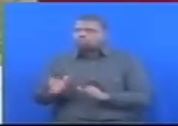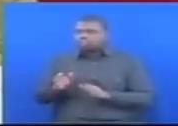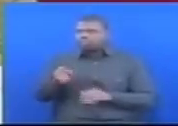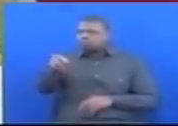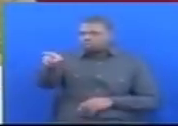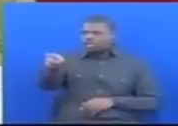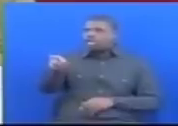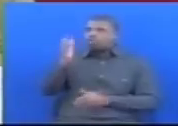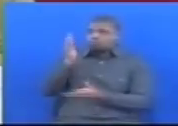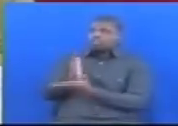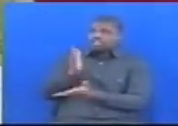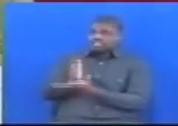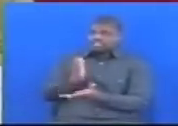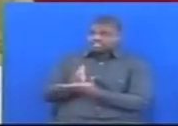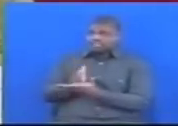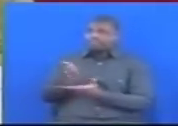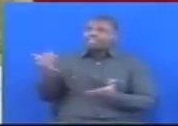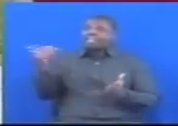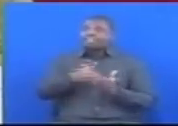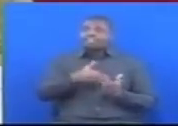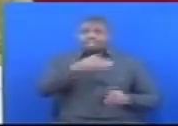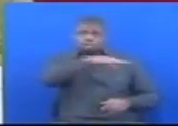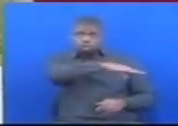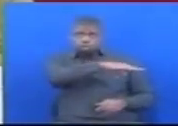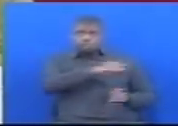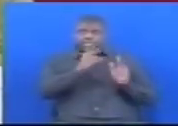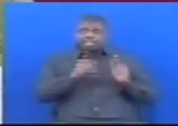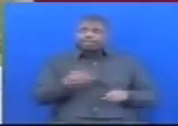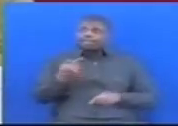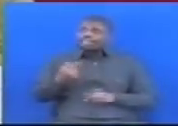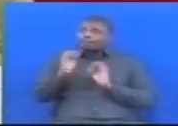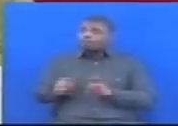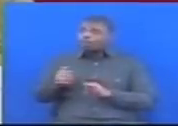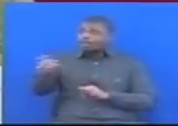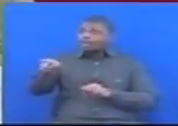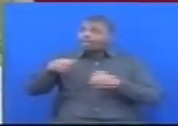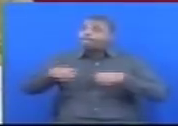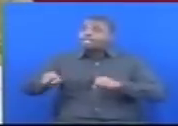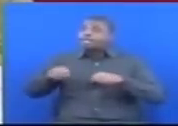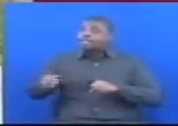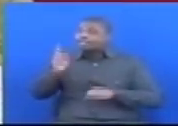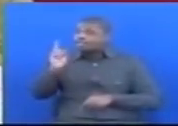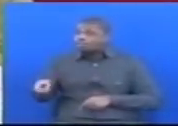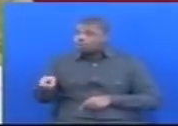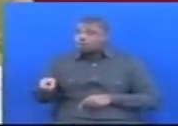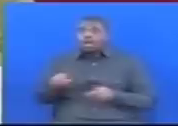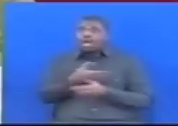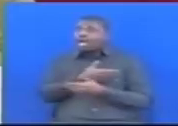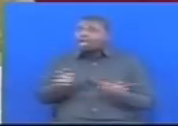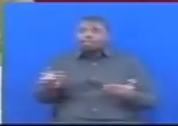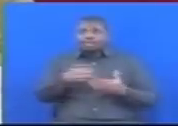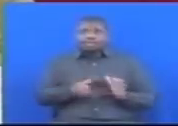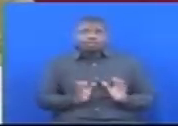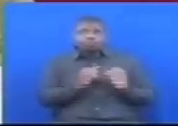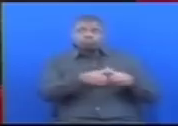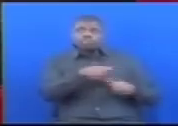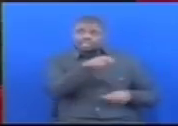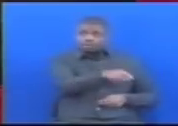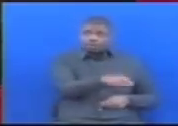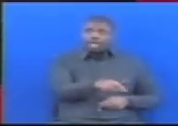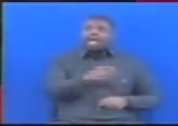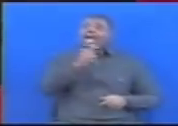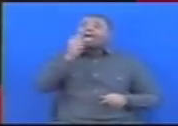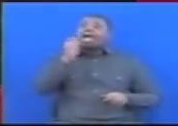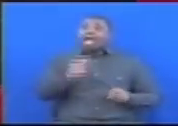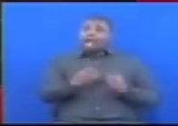Rehema, ni kuhakikishie itakapofika jioni, kama Tabora pale kuna pikipiki ambayo haiko kwenye makundi hayo, ama